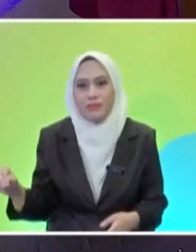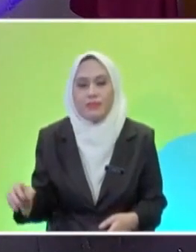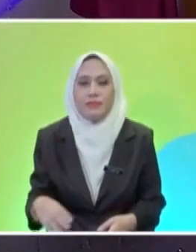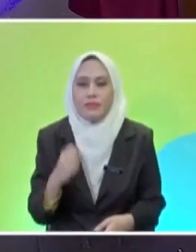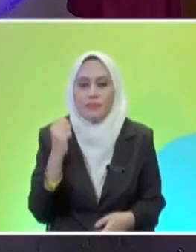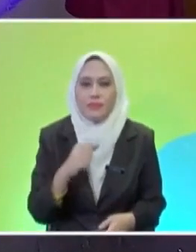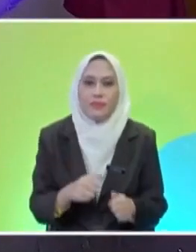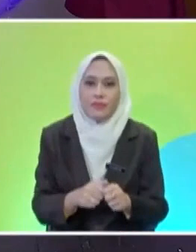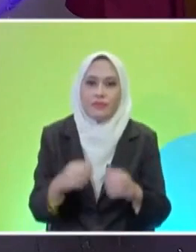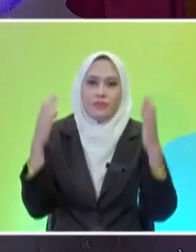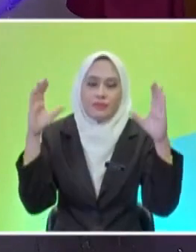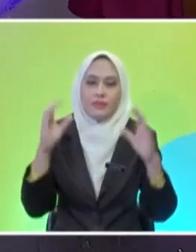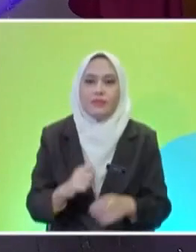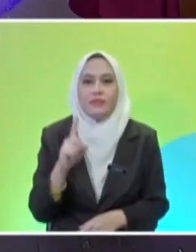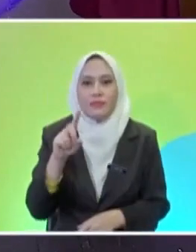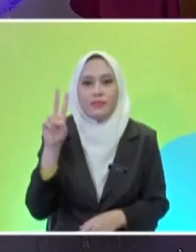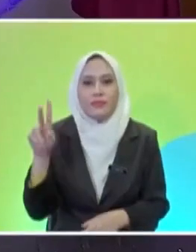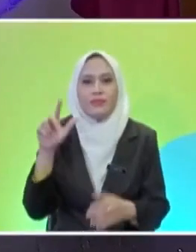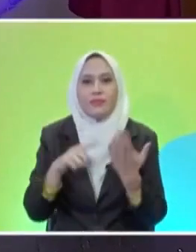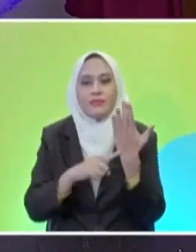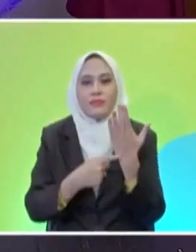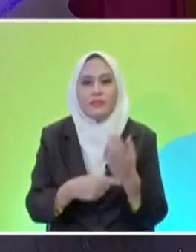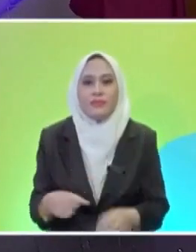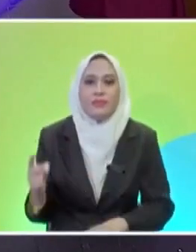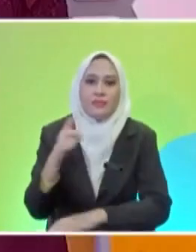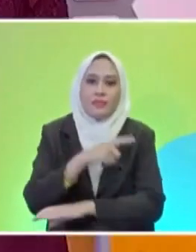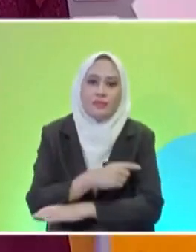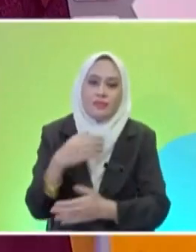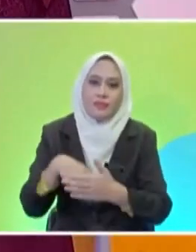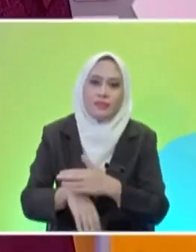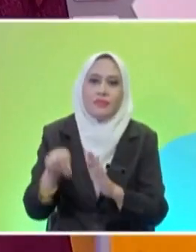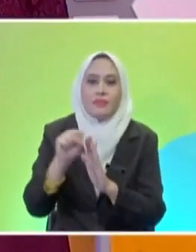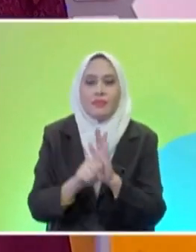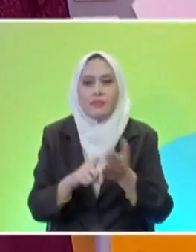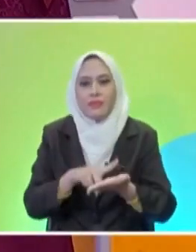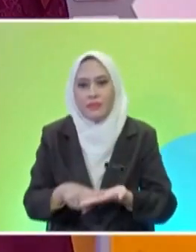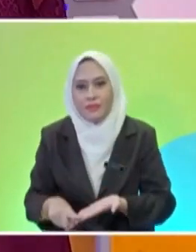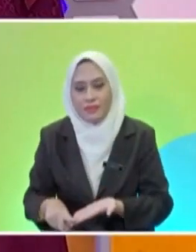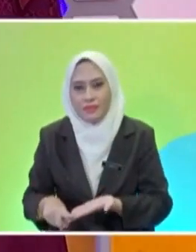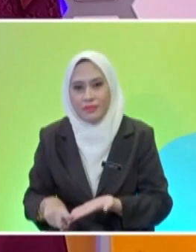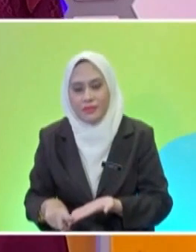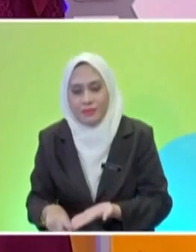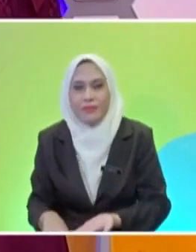okey? 1, 2, mula. Hari dalam seminggu